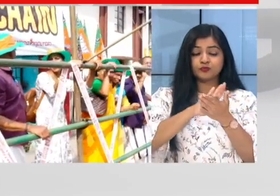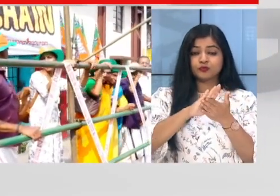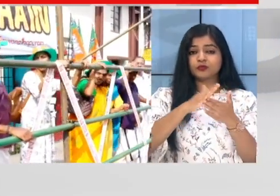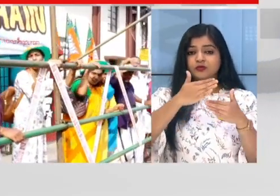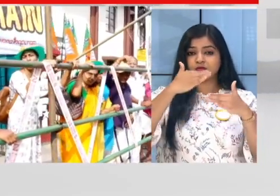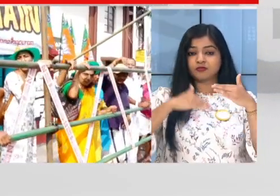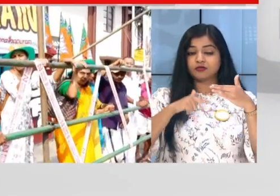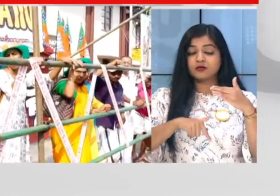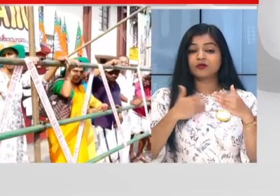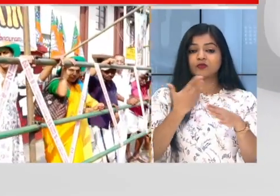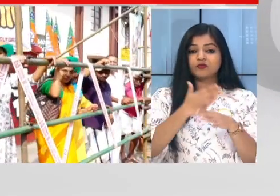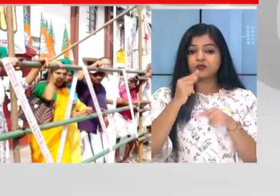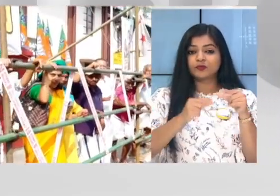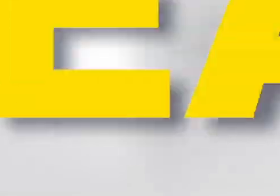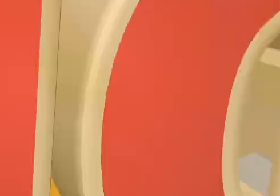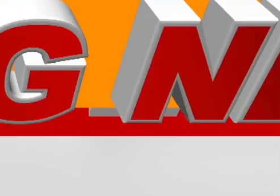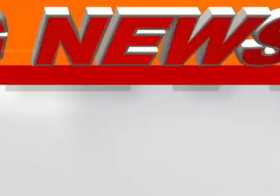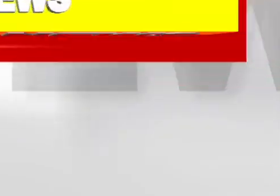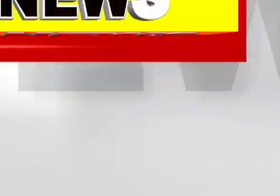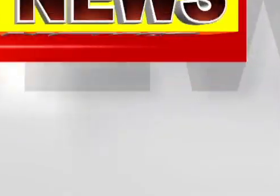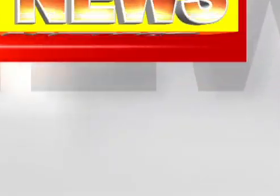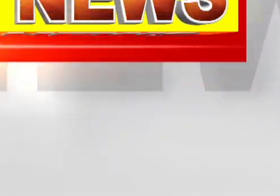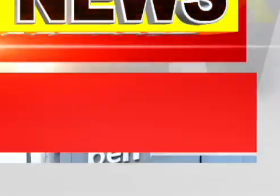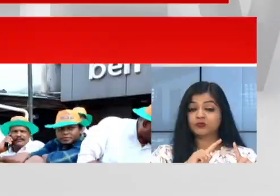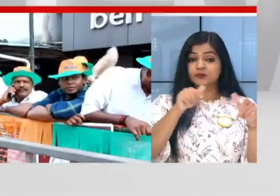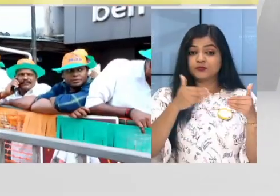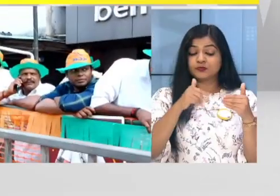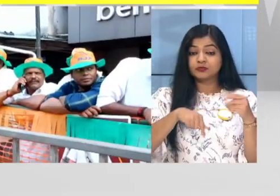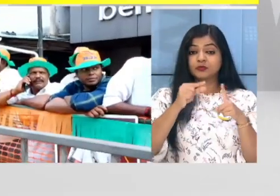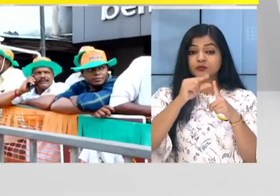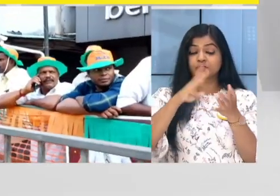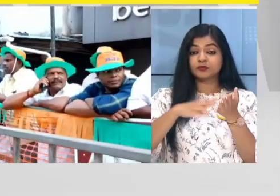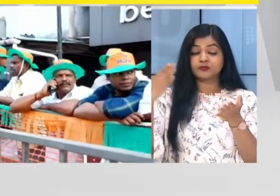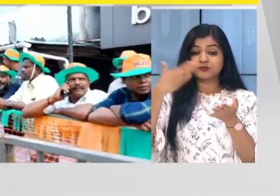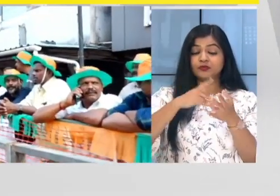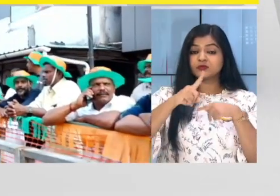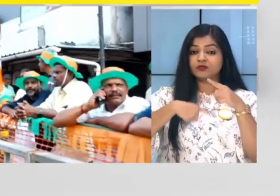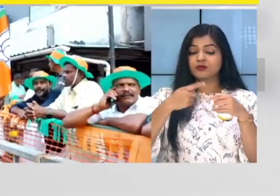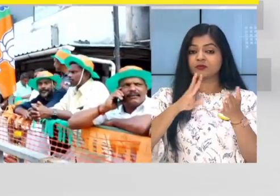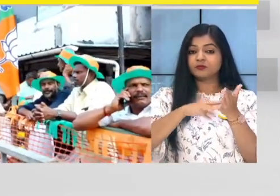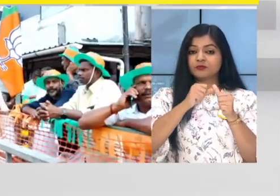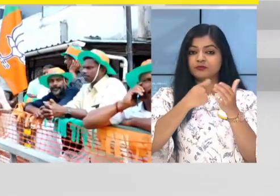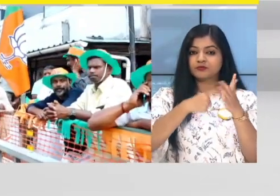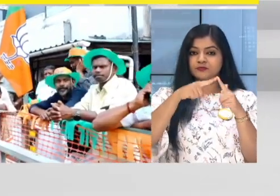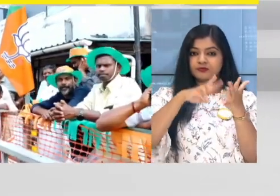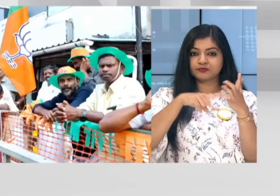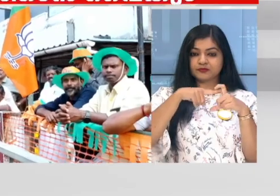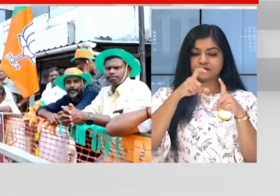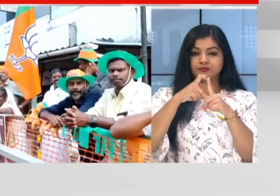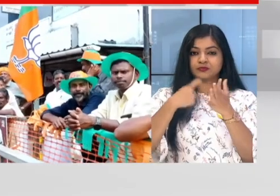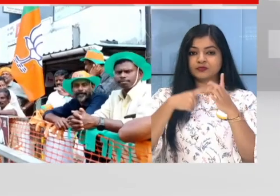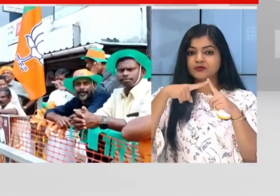ഈ ശക്തി കേന്ദ്ര. അവരുടെ സമ്മേളനത്തെ പ്രധാനമന്ത്രി നേരിട്ട് മറൈൻ ഡ്രൈവിൽ നാളെ അഭിസംബോധന ചെയ്യുന്നുണ്ട്. അത് രാഷ്ട്രീയ പ്രാധാന്യമുള്ള